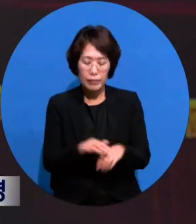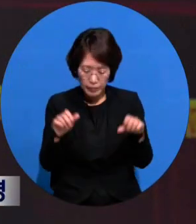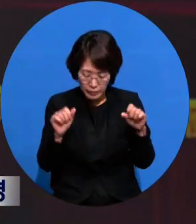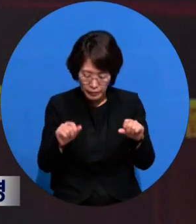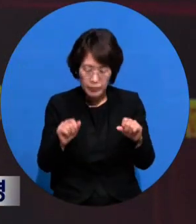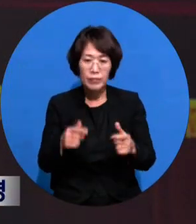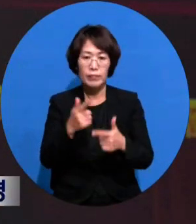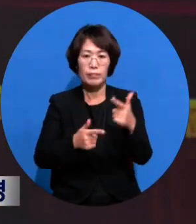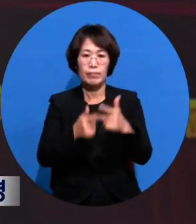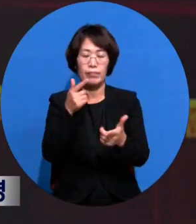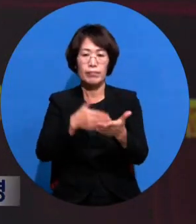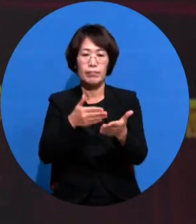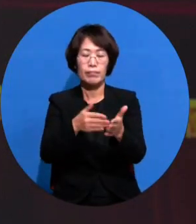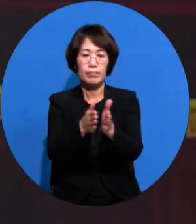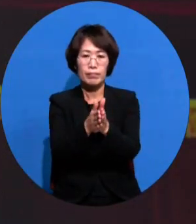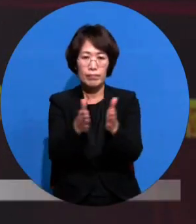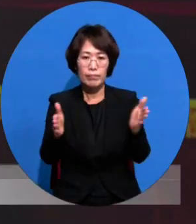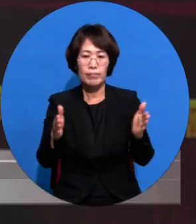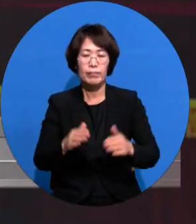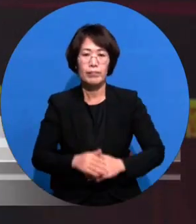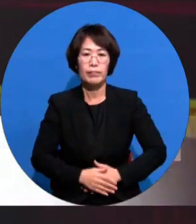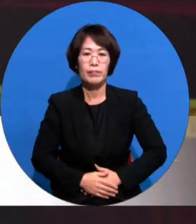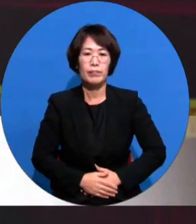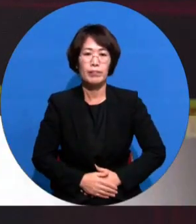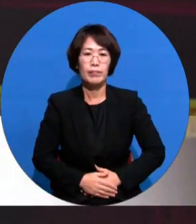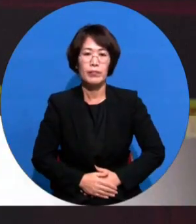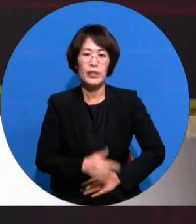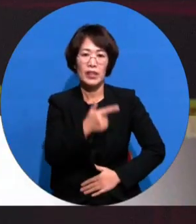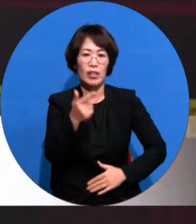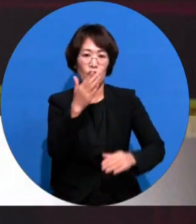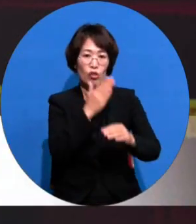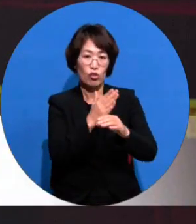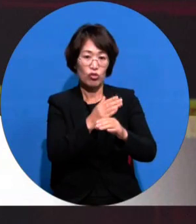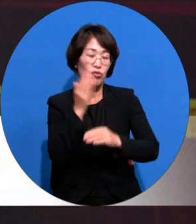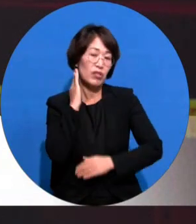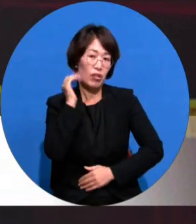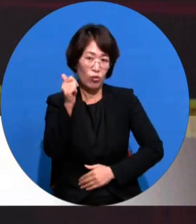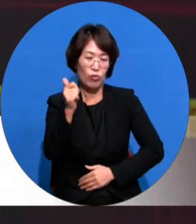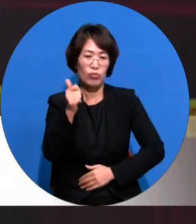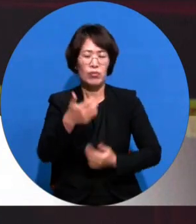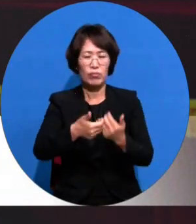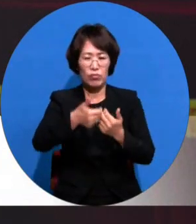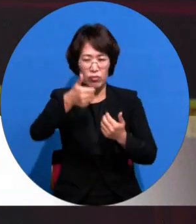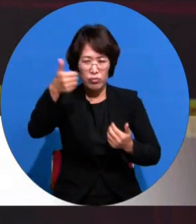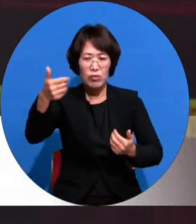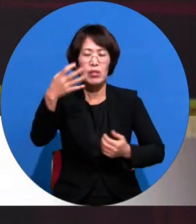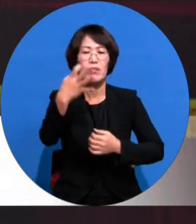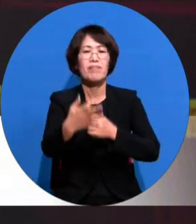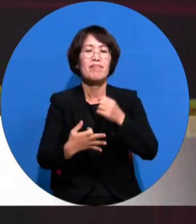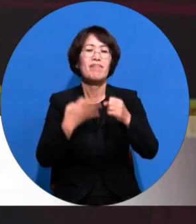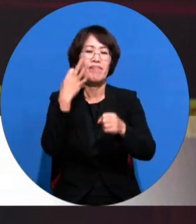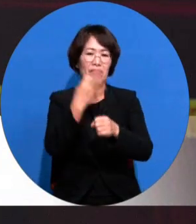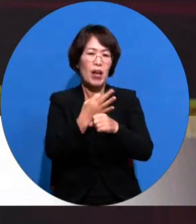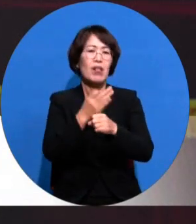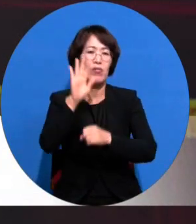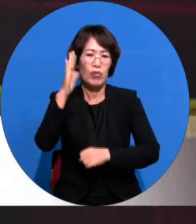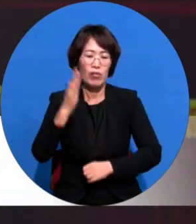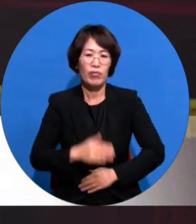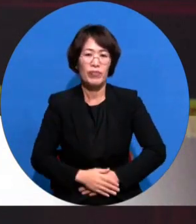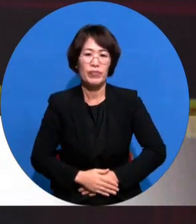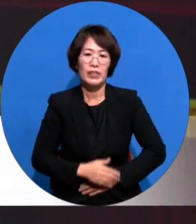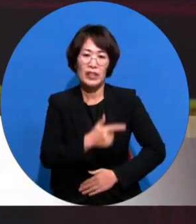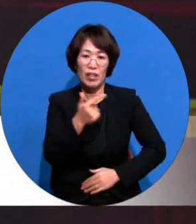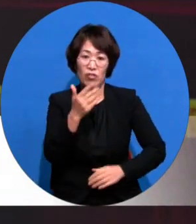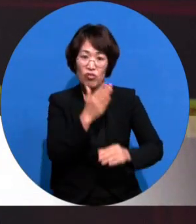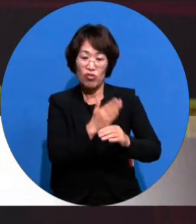여러분 안녕하십니까. 목포 MBC 뉴스데스크입니다. 김대중 전 대통령이 우리 곁을 떠난 지 14년이 흘렀습니다.